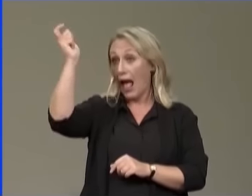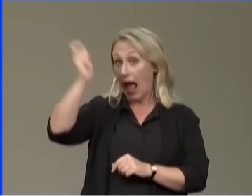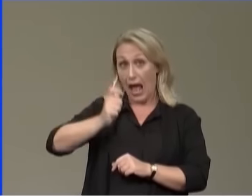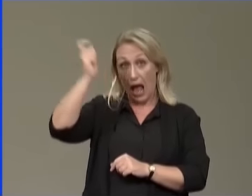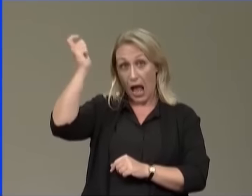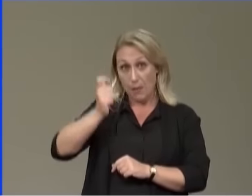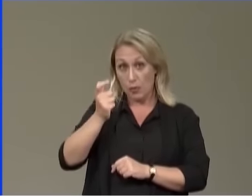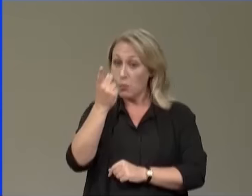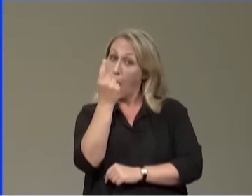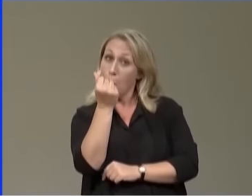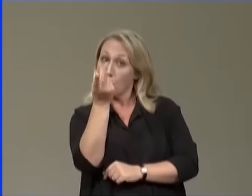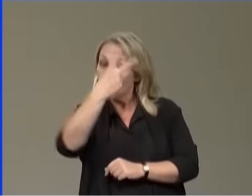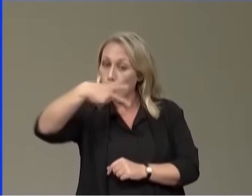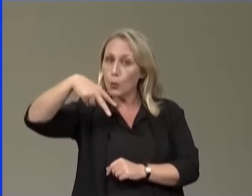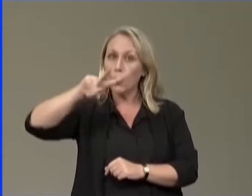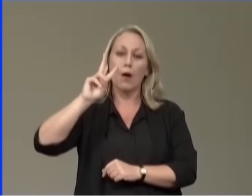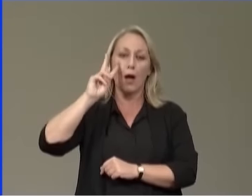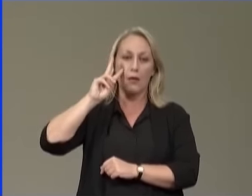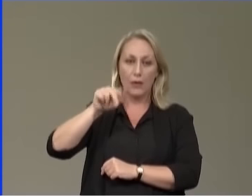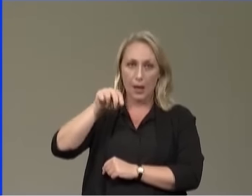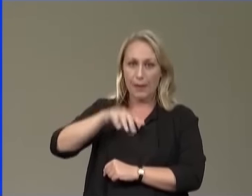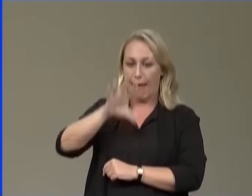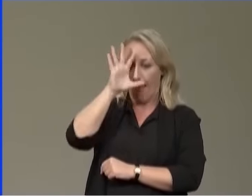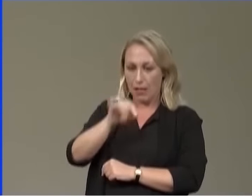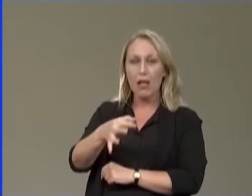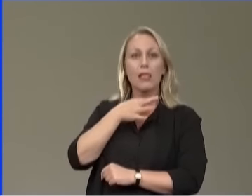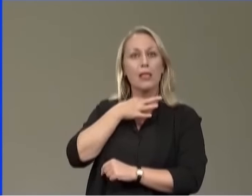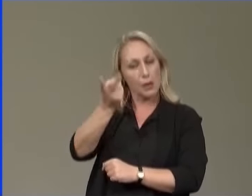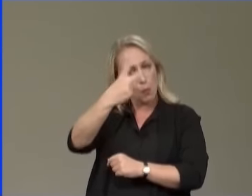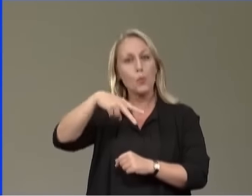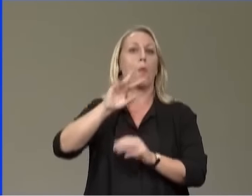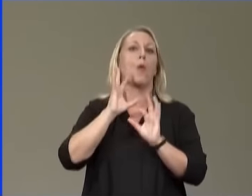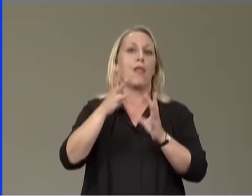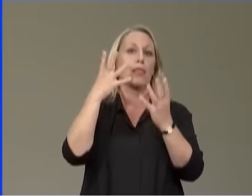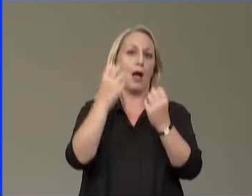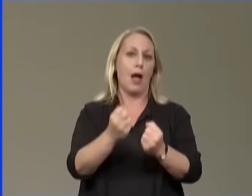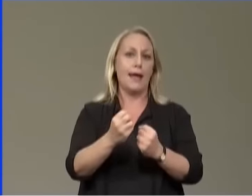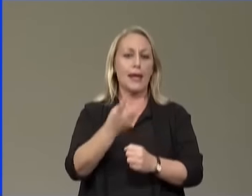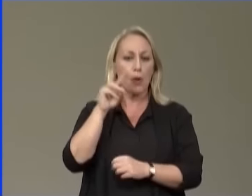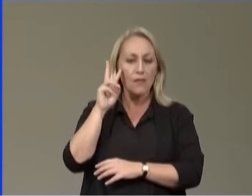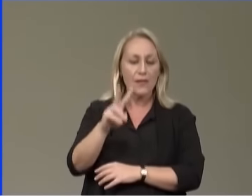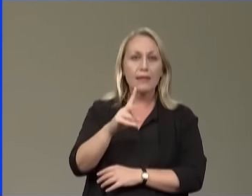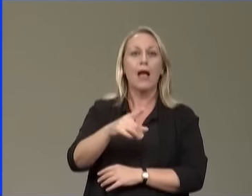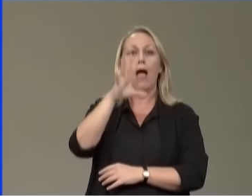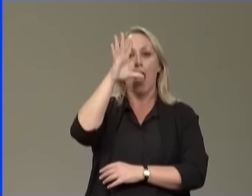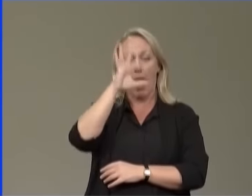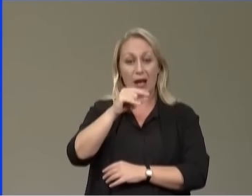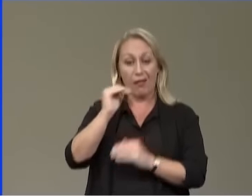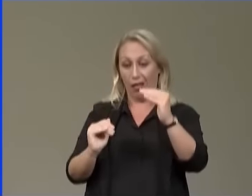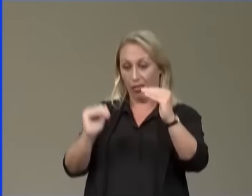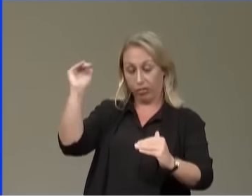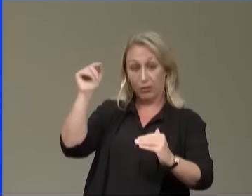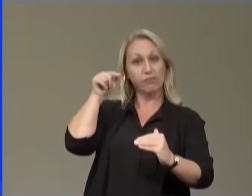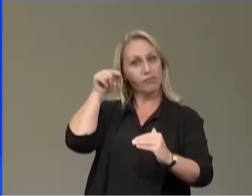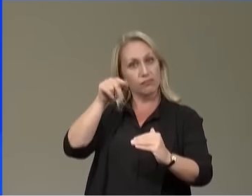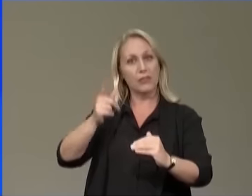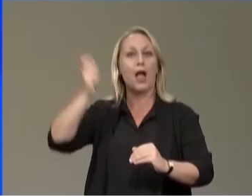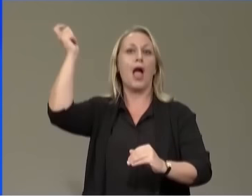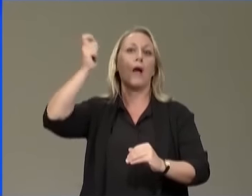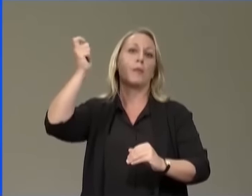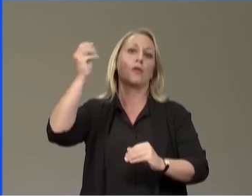στήριξης εκεί που υπάρχει πραγματική ανάγκη, εκεί που υπάρχουν πραγματικές ανισότητες. Κυρίες και